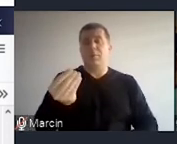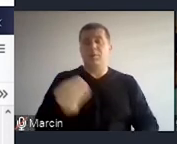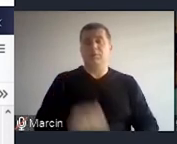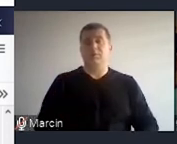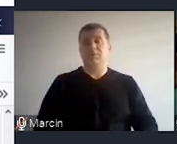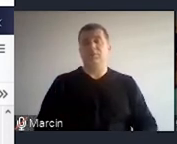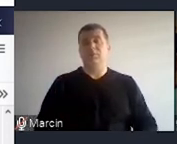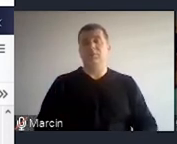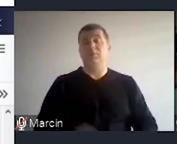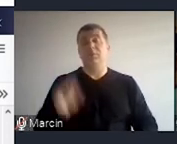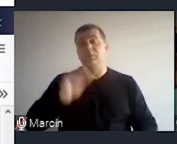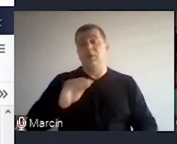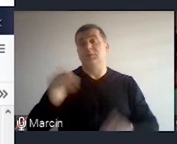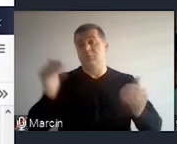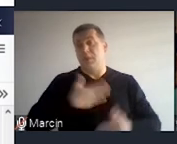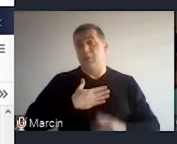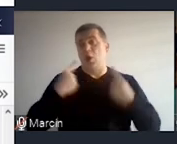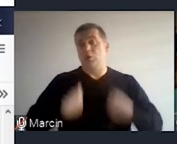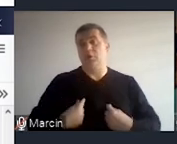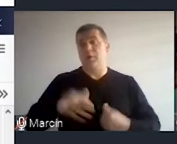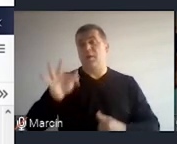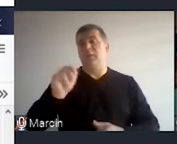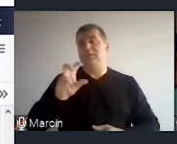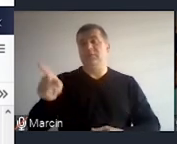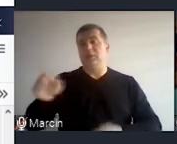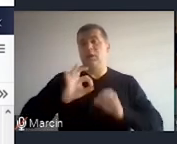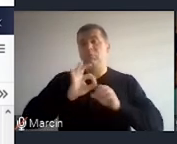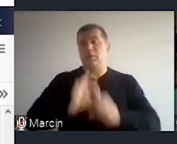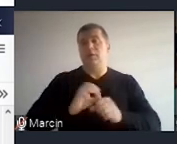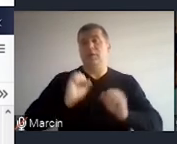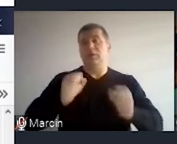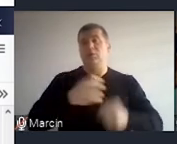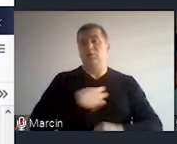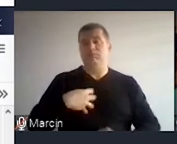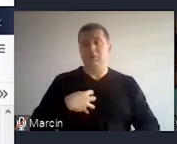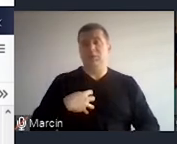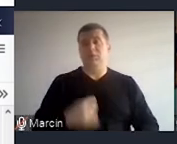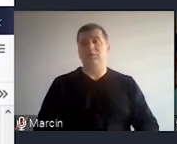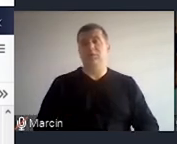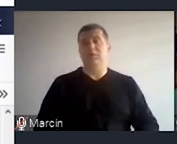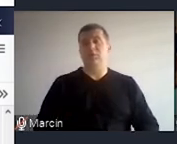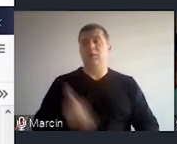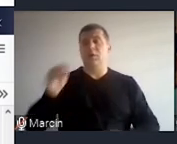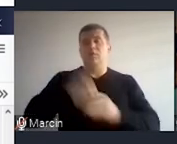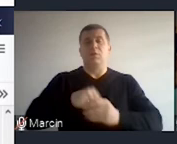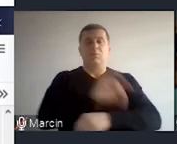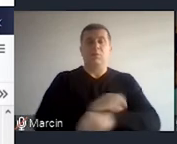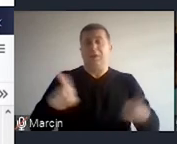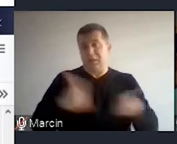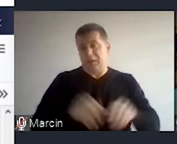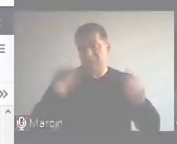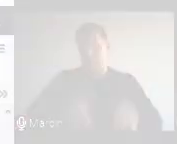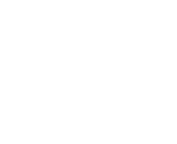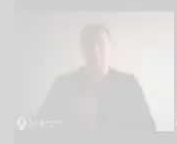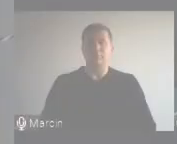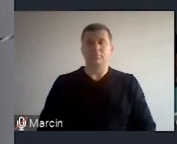do tego ewentualnie mam osobę fizyczną prowadzącą działalność gospodarczą, która w projekcie też może